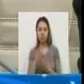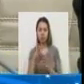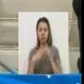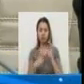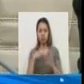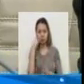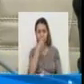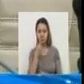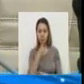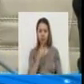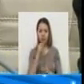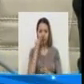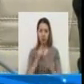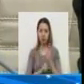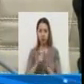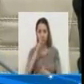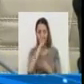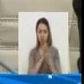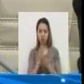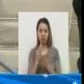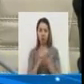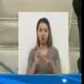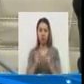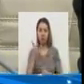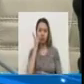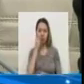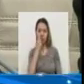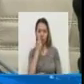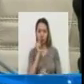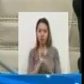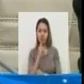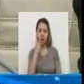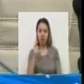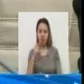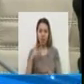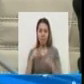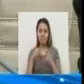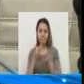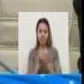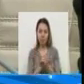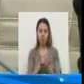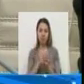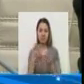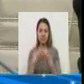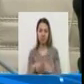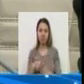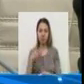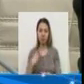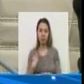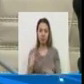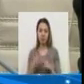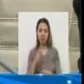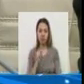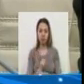2017 жылдың 1 шілдесінен бастап электрондық үкімет порталында ұялы телефон нөміріне жолдаған бір реттік пароль енгізу арқылы электрондық цифрлық қолтаңбасыз